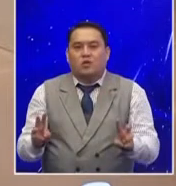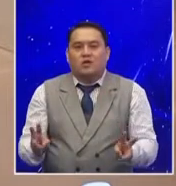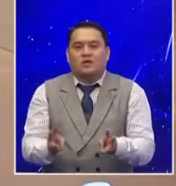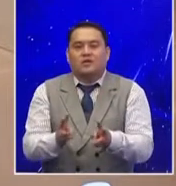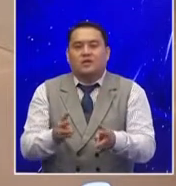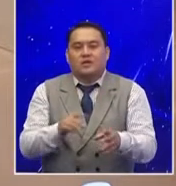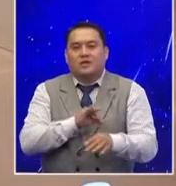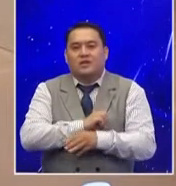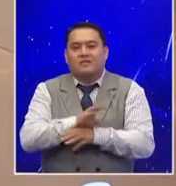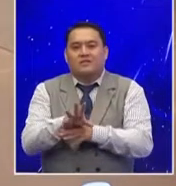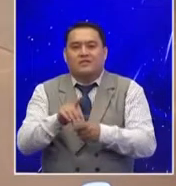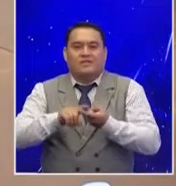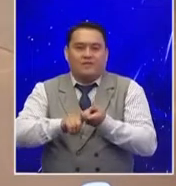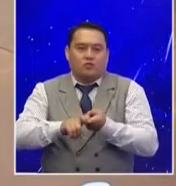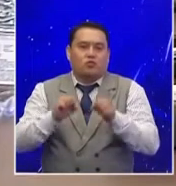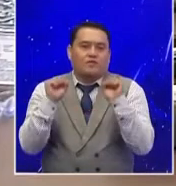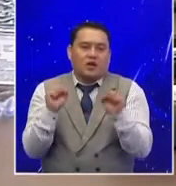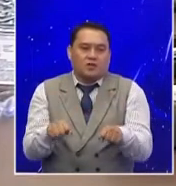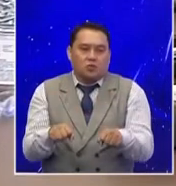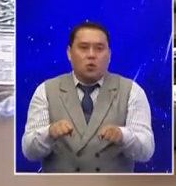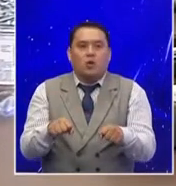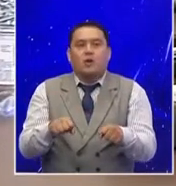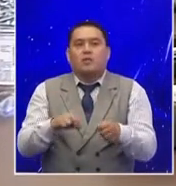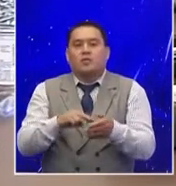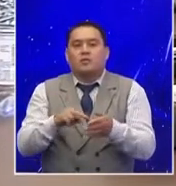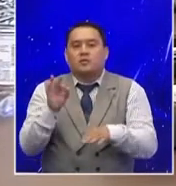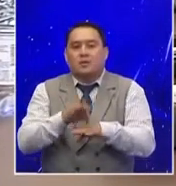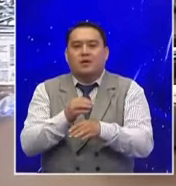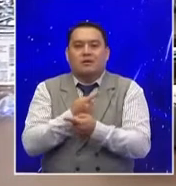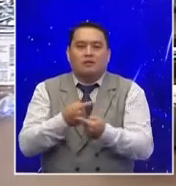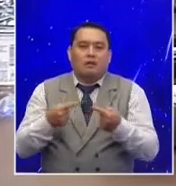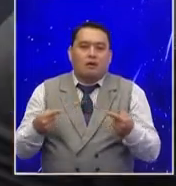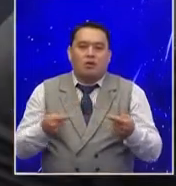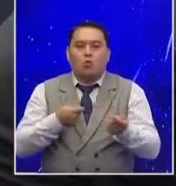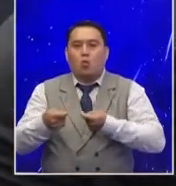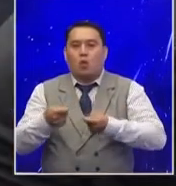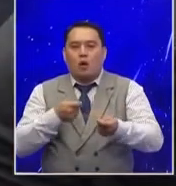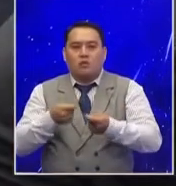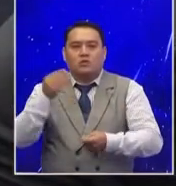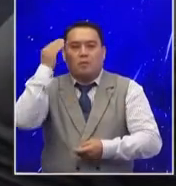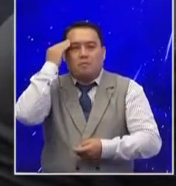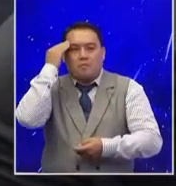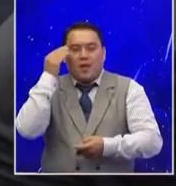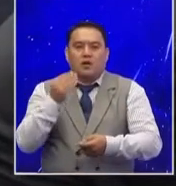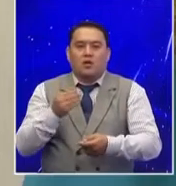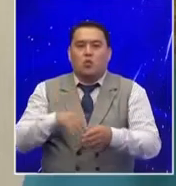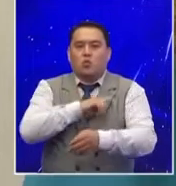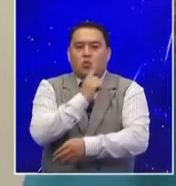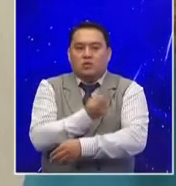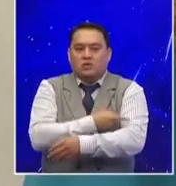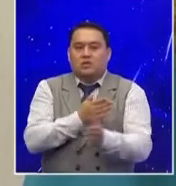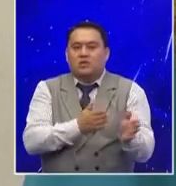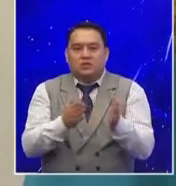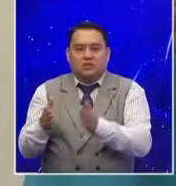Она ведется по всем направлениям. Однако сценарий пандемии может быть разным. Потому руководство области принимает ряд мер по усилению